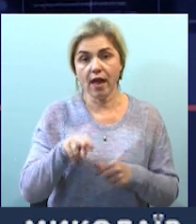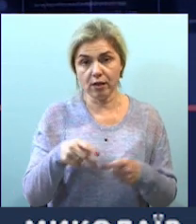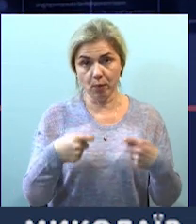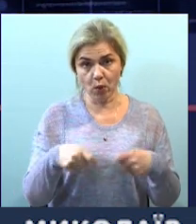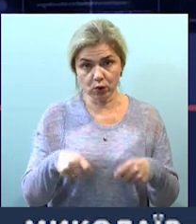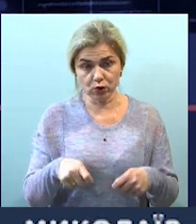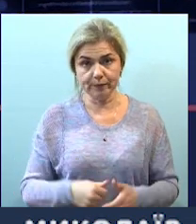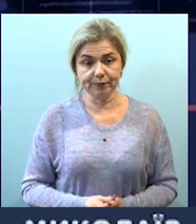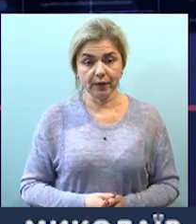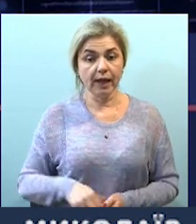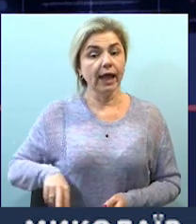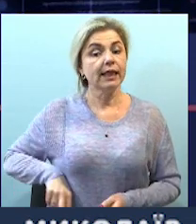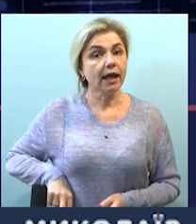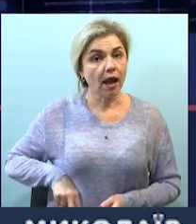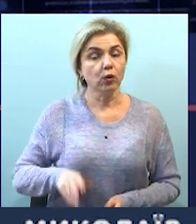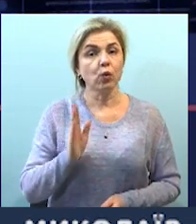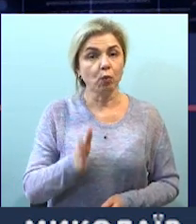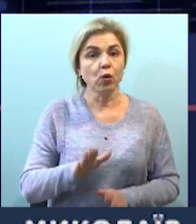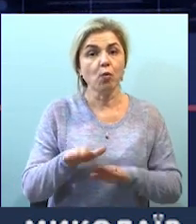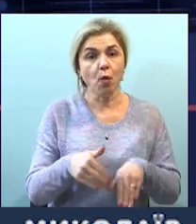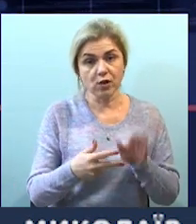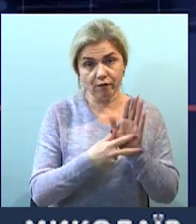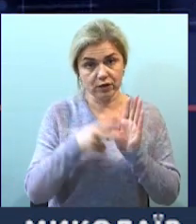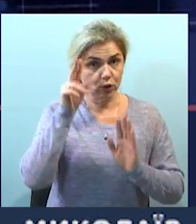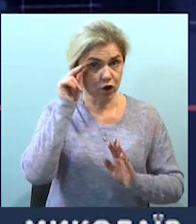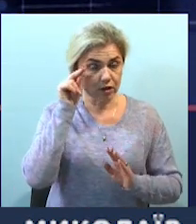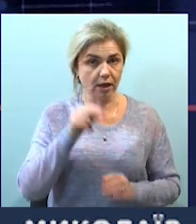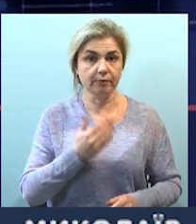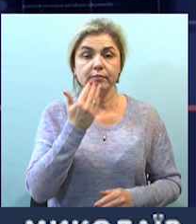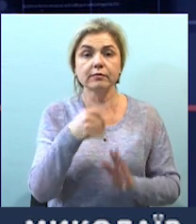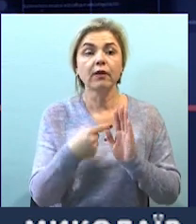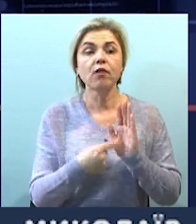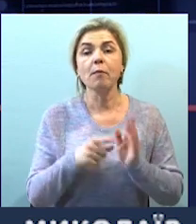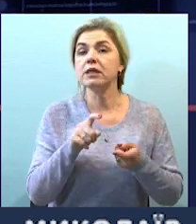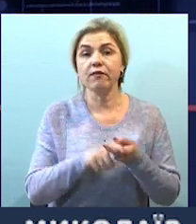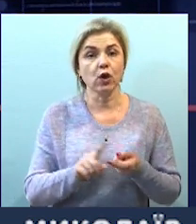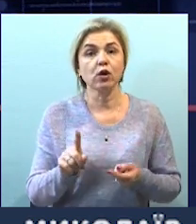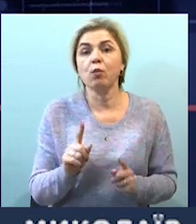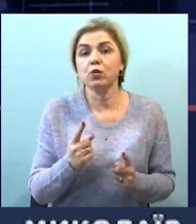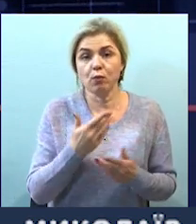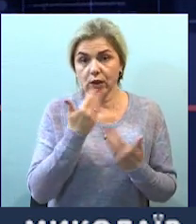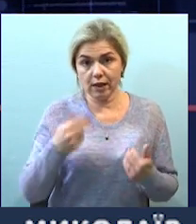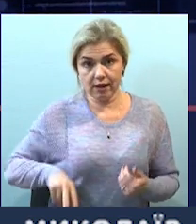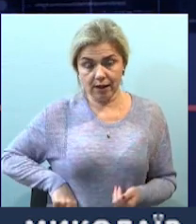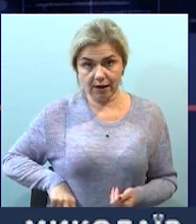директор був десь після 8-го числа. А у зв'язку з чим його зараз немає?